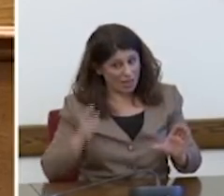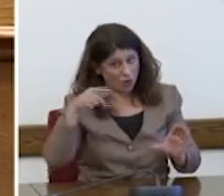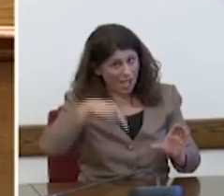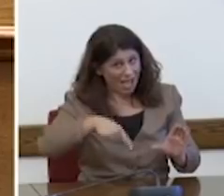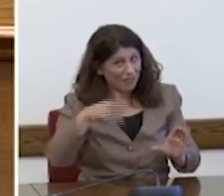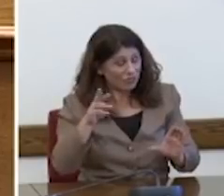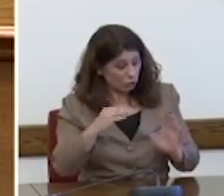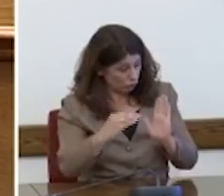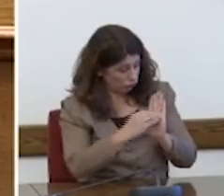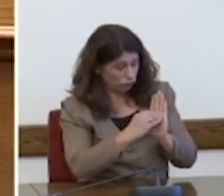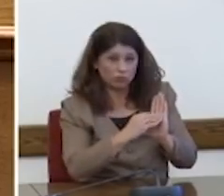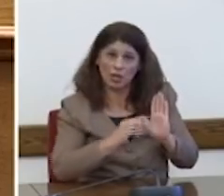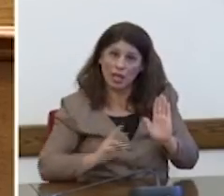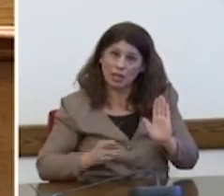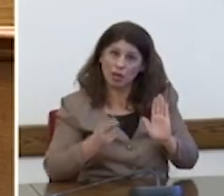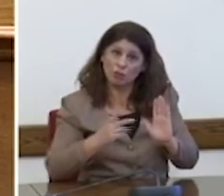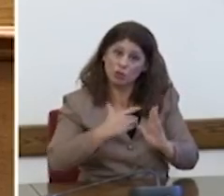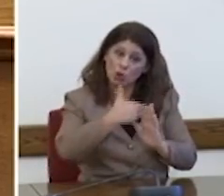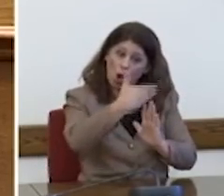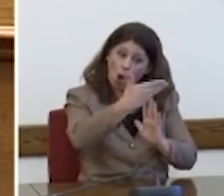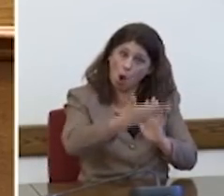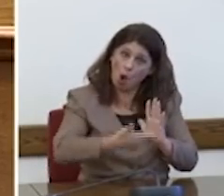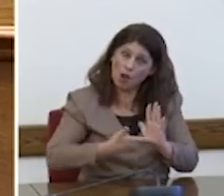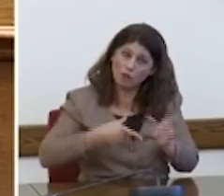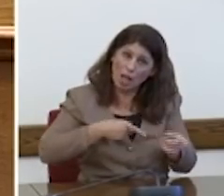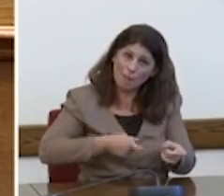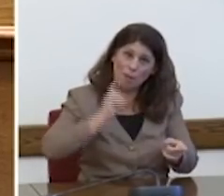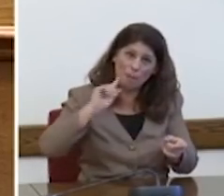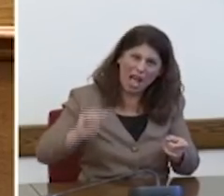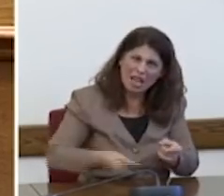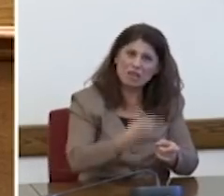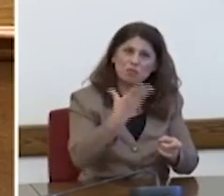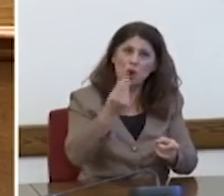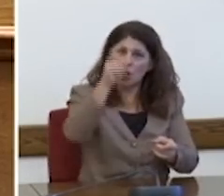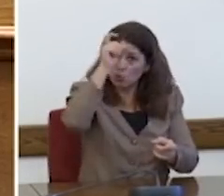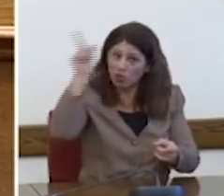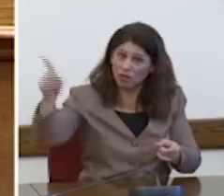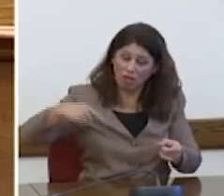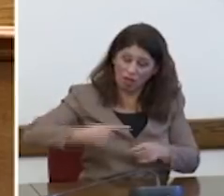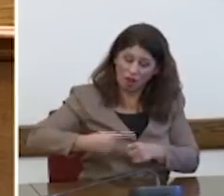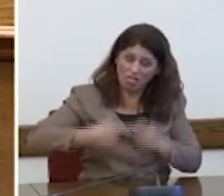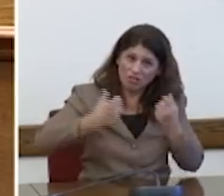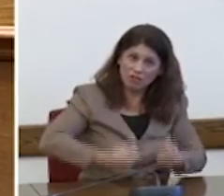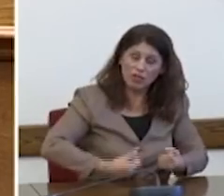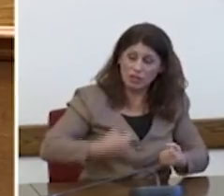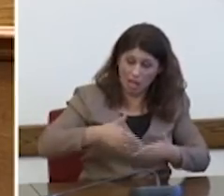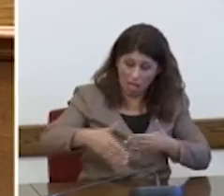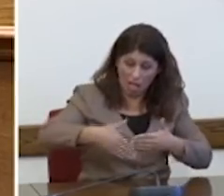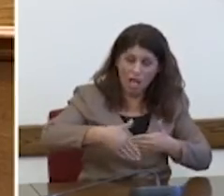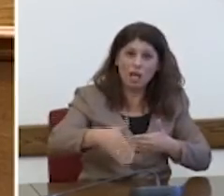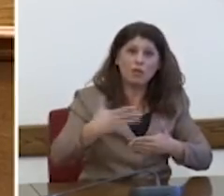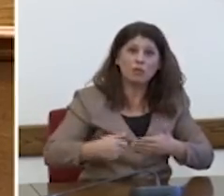ρήτρα σε όλες τις παραπάνω περιπτώσεις απειλών και παραβιάσεων? Μήπως έγινε τίποτα αυτή την περίοδο που είναι